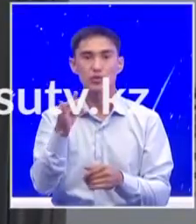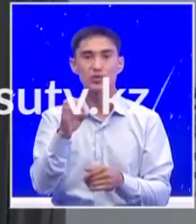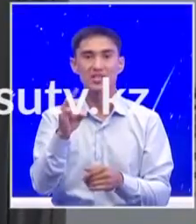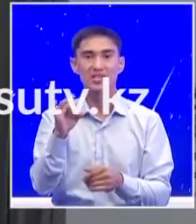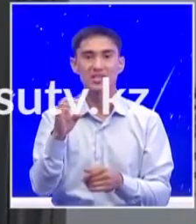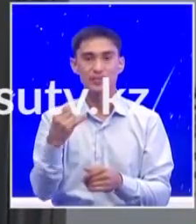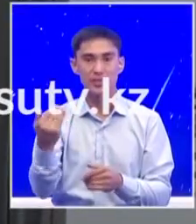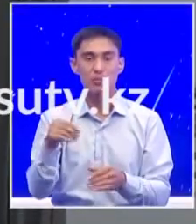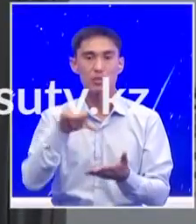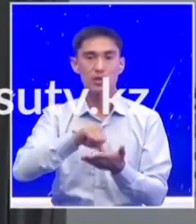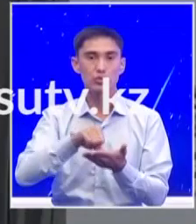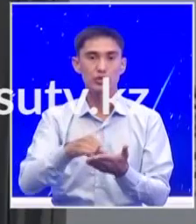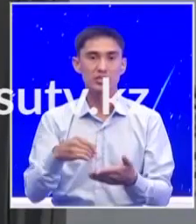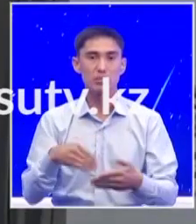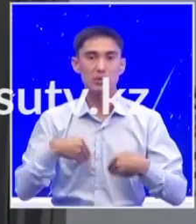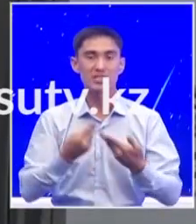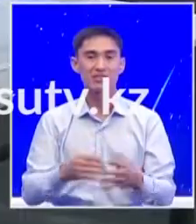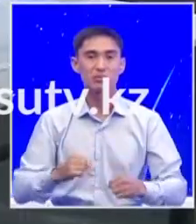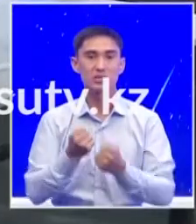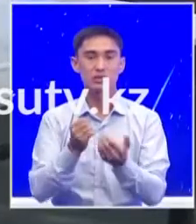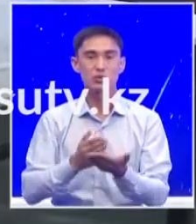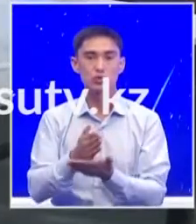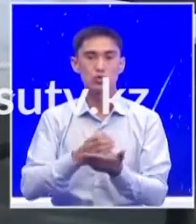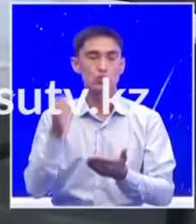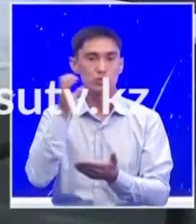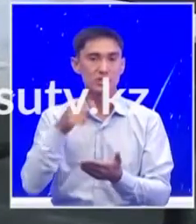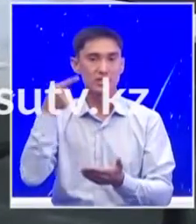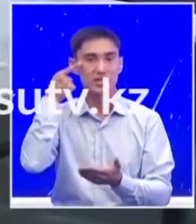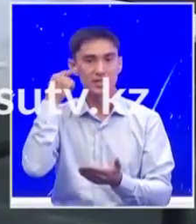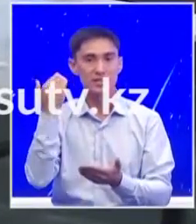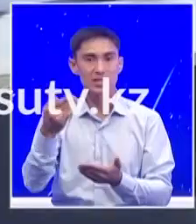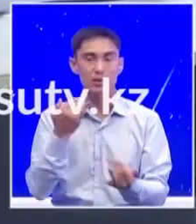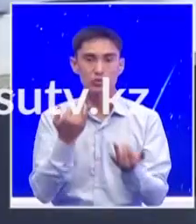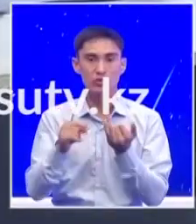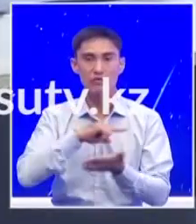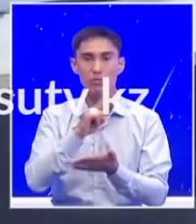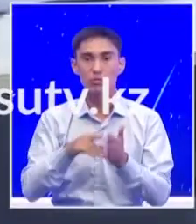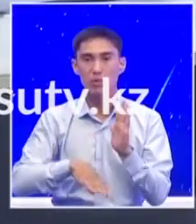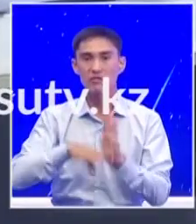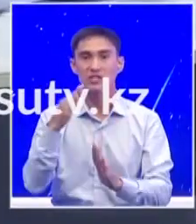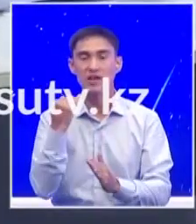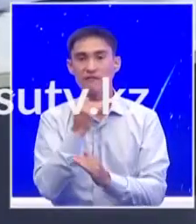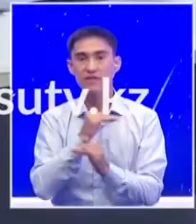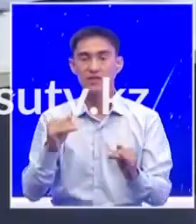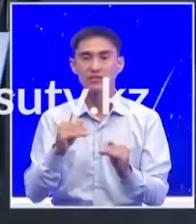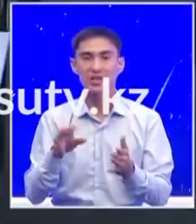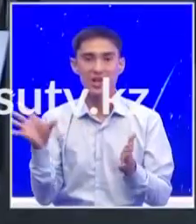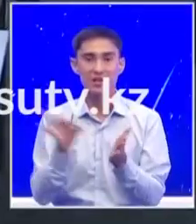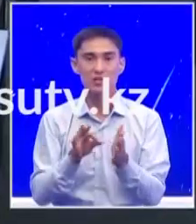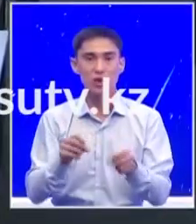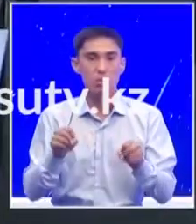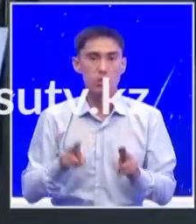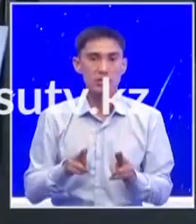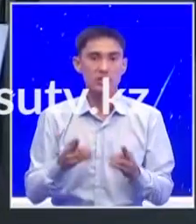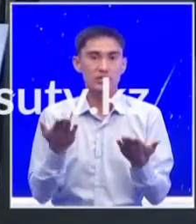В нем также приняли участие представители спасательных служб Узбекистана и Кыргызстана, обсудили вопросы повышения эффективности и реагирования на угрозу